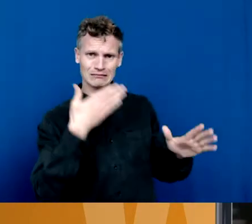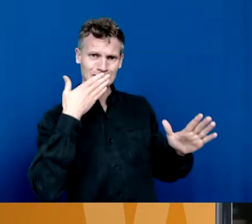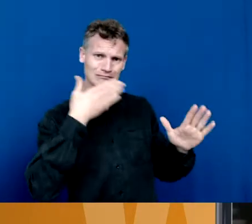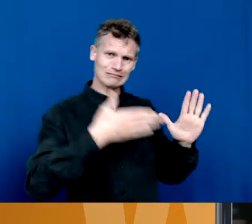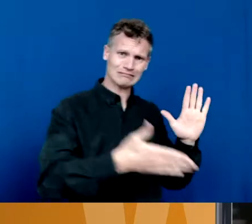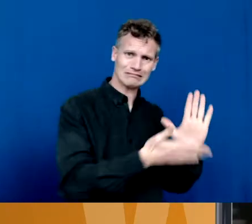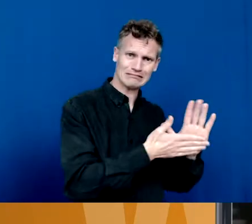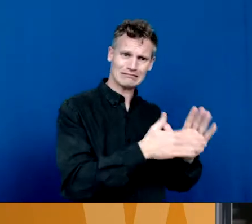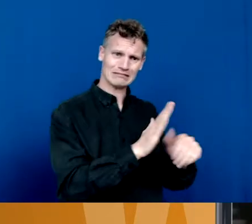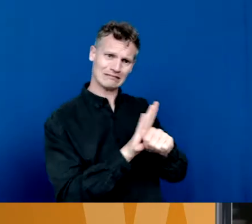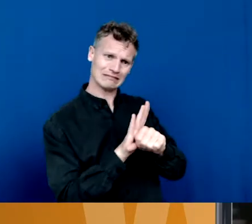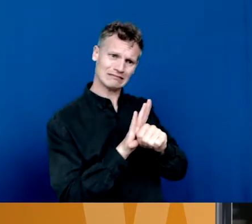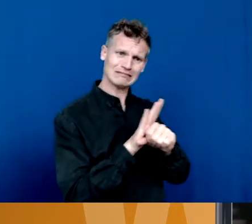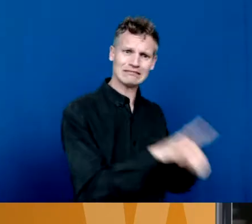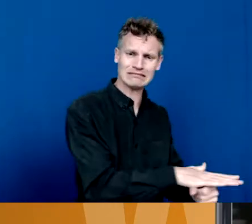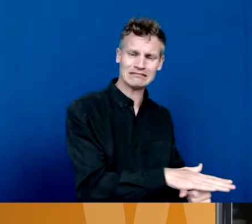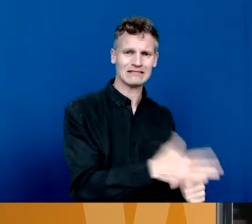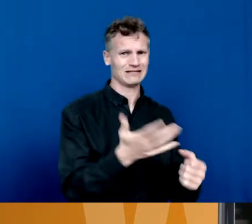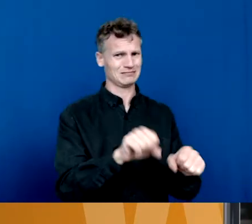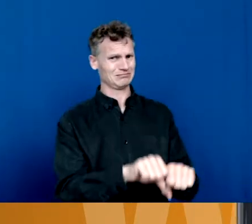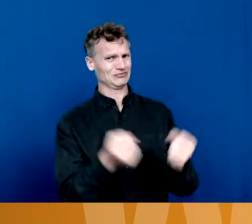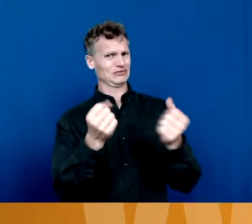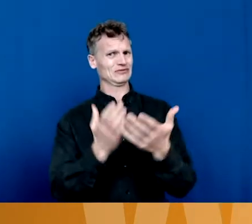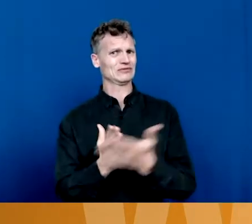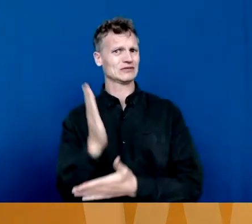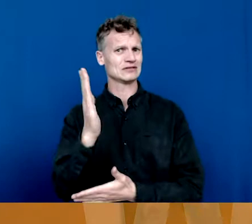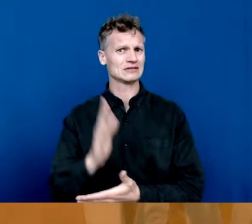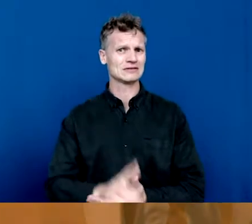toutes les violations dont ces droits font l'objet.